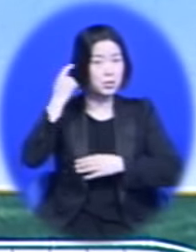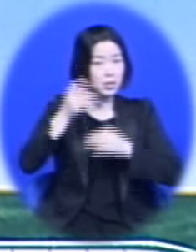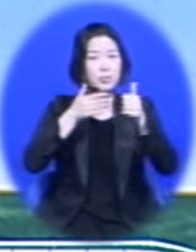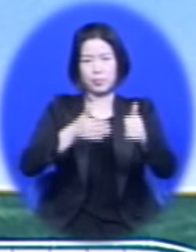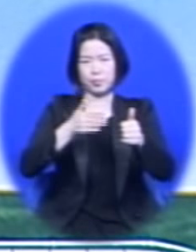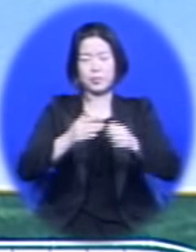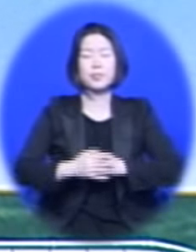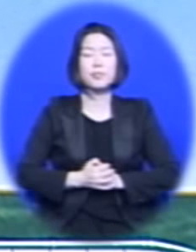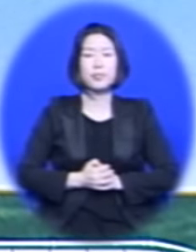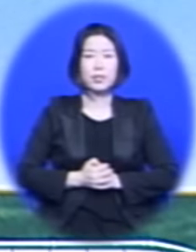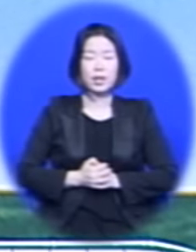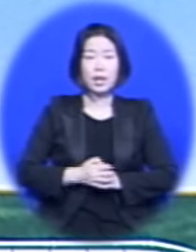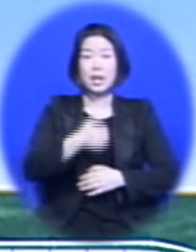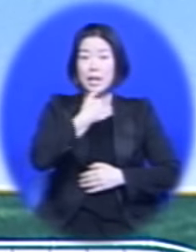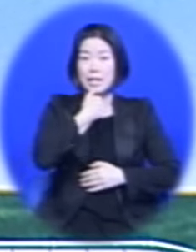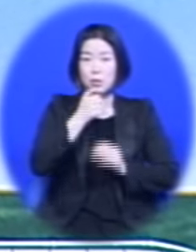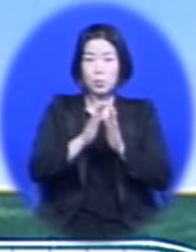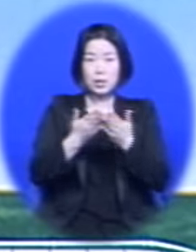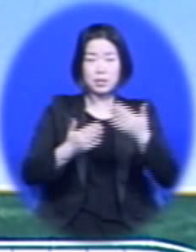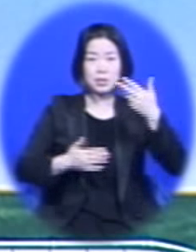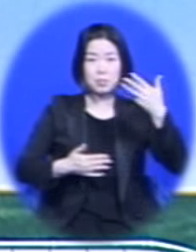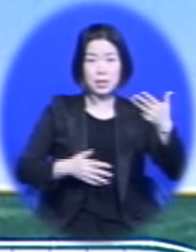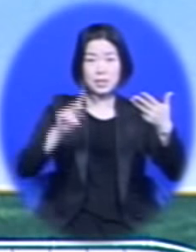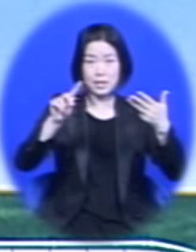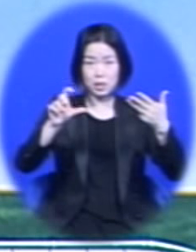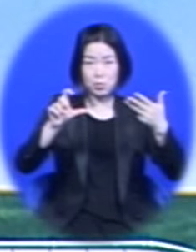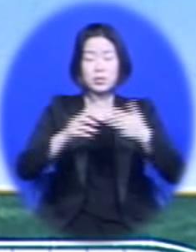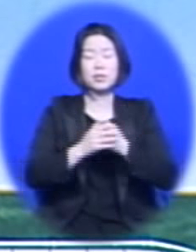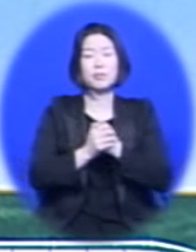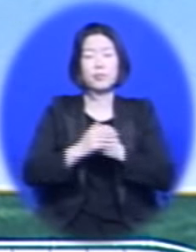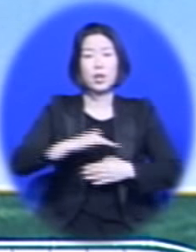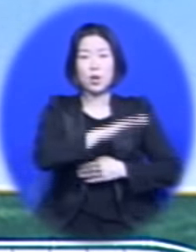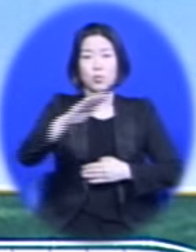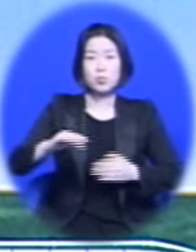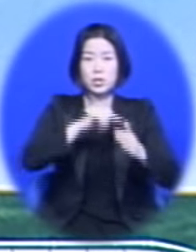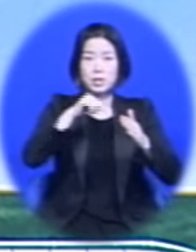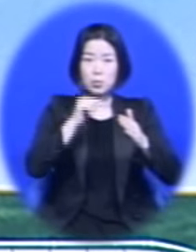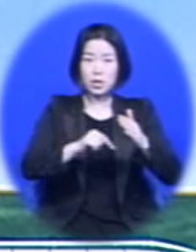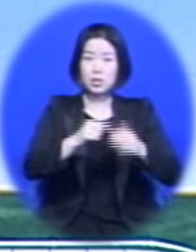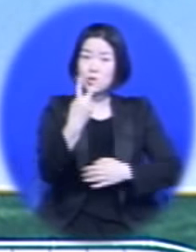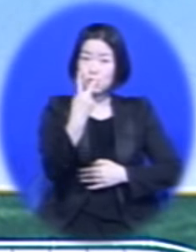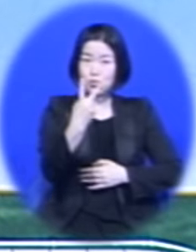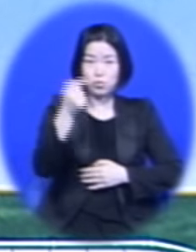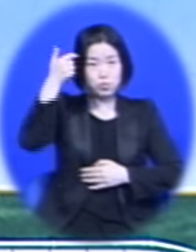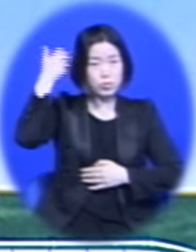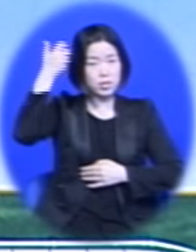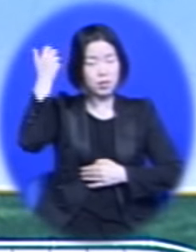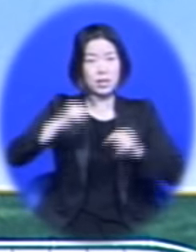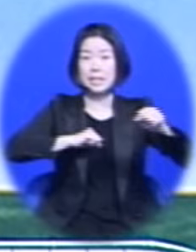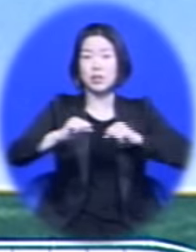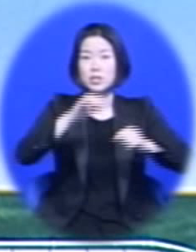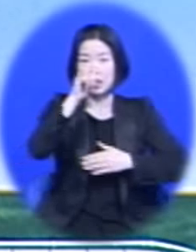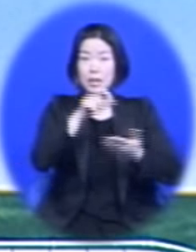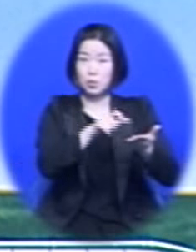드립니다. 로마서 8장 15절에 보면 우리 안에는 두 영이 역사한다고 말씀하고